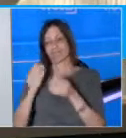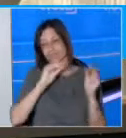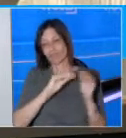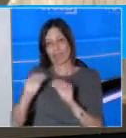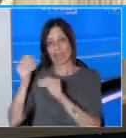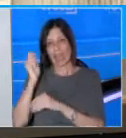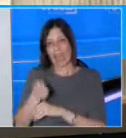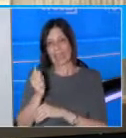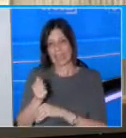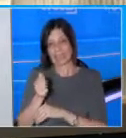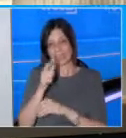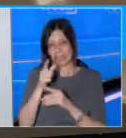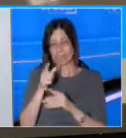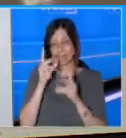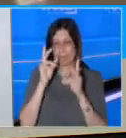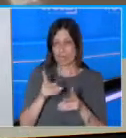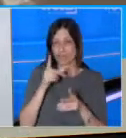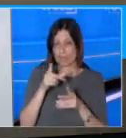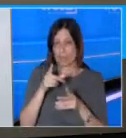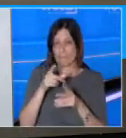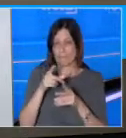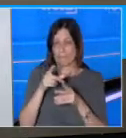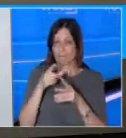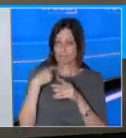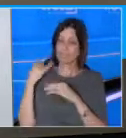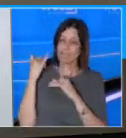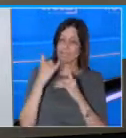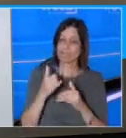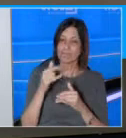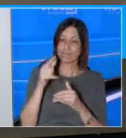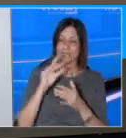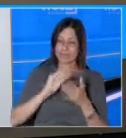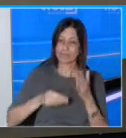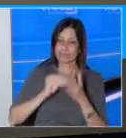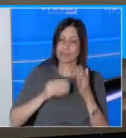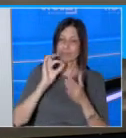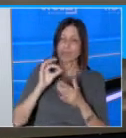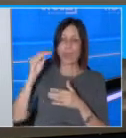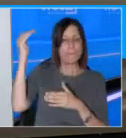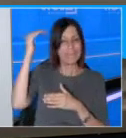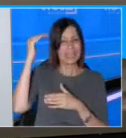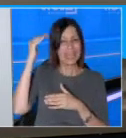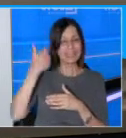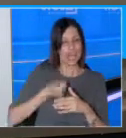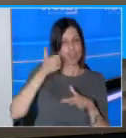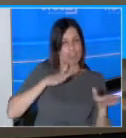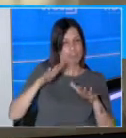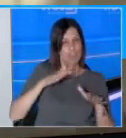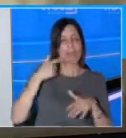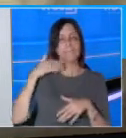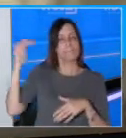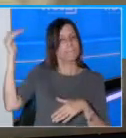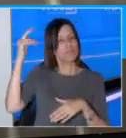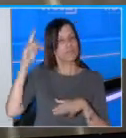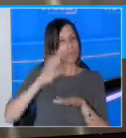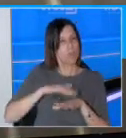בני גנץ לראשות הממשלה? תאספו למענו 61 חתימות? בני גנץ הוא אדם מאוד מוכשר, הוא